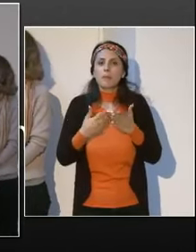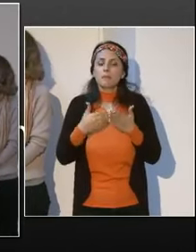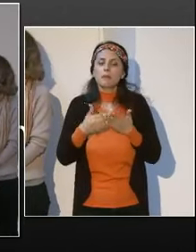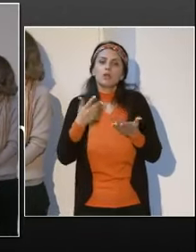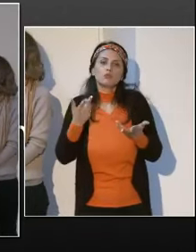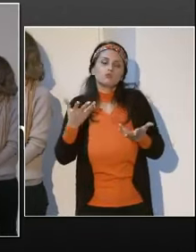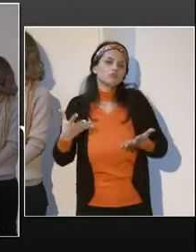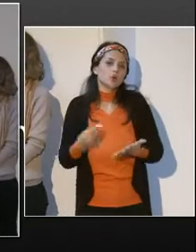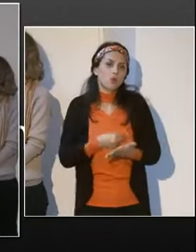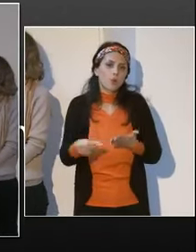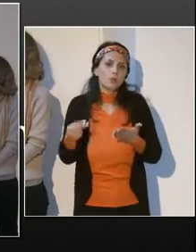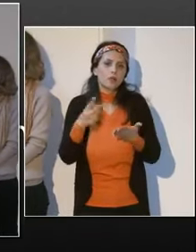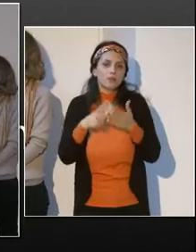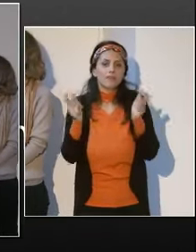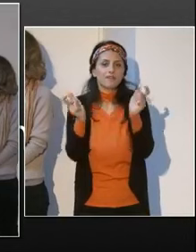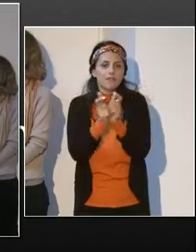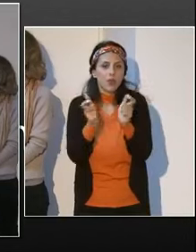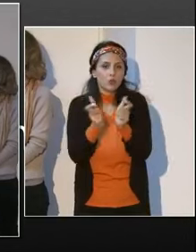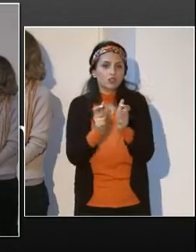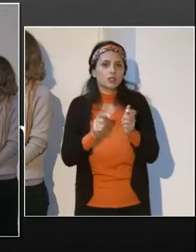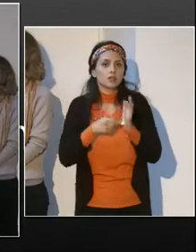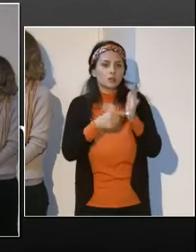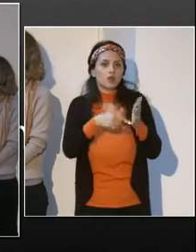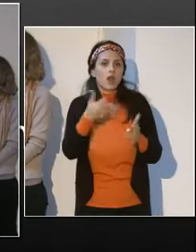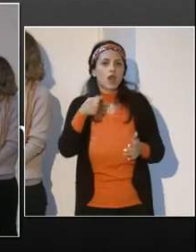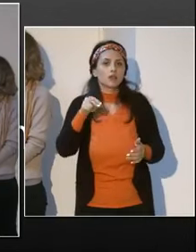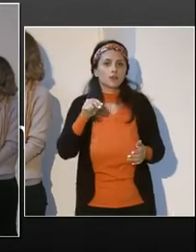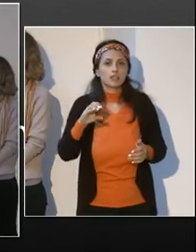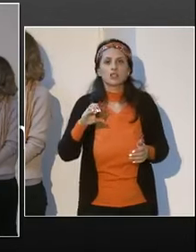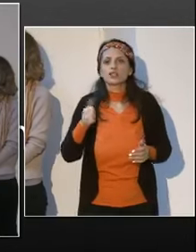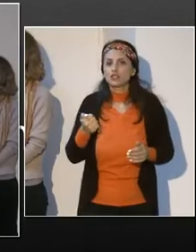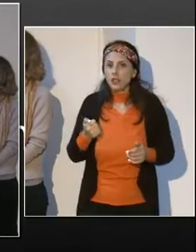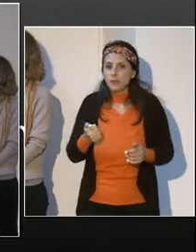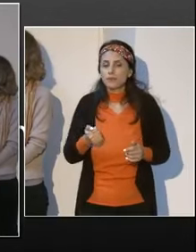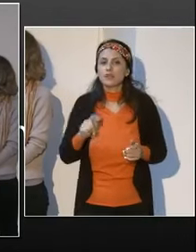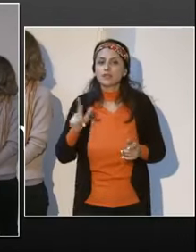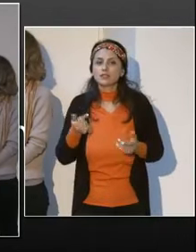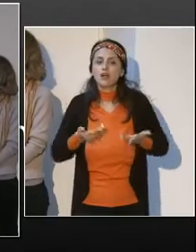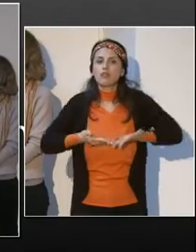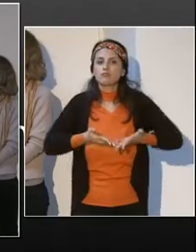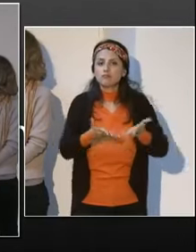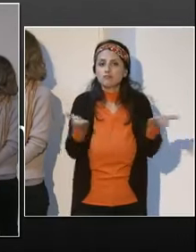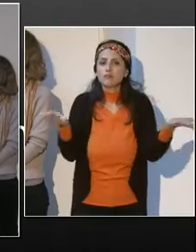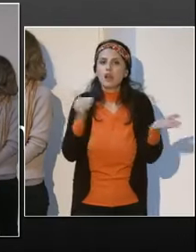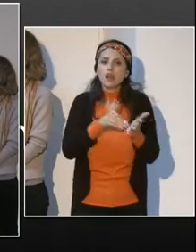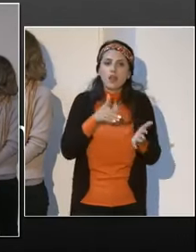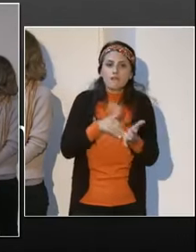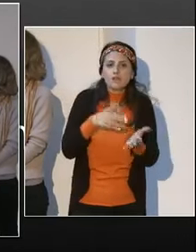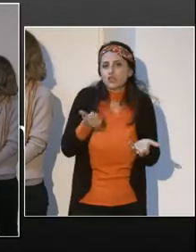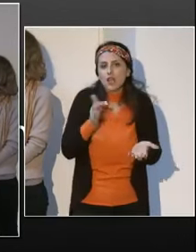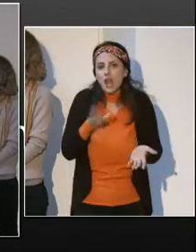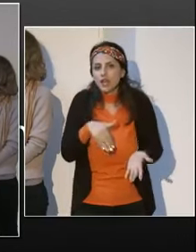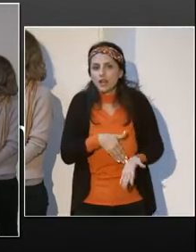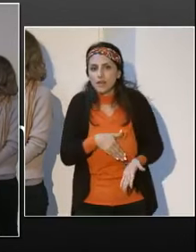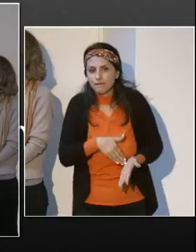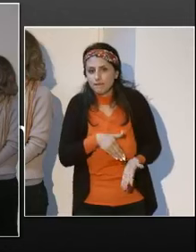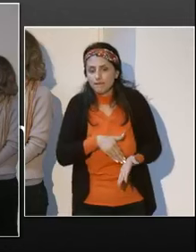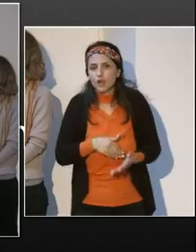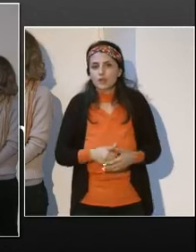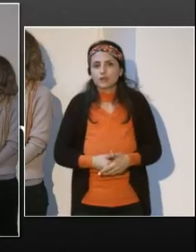achizitionate prin vouchere îl puse la dispoziție de a ne de pe de cea să deservească nevoi bilaterale